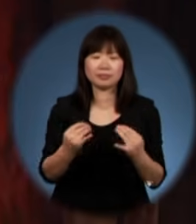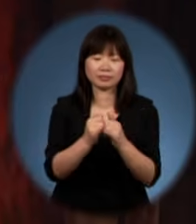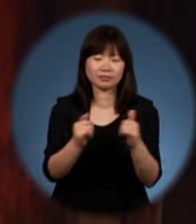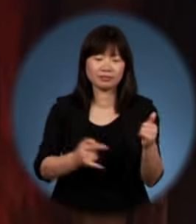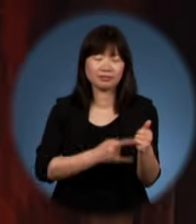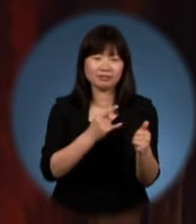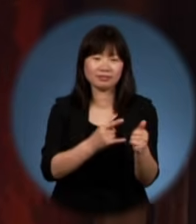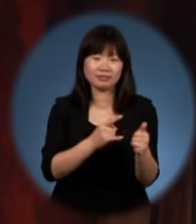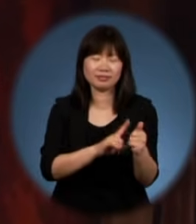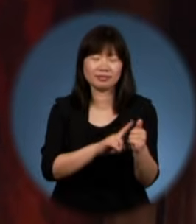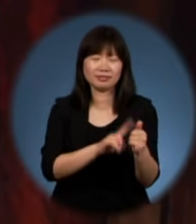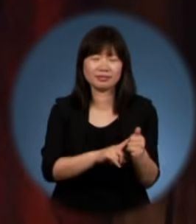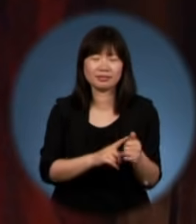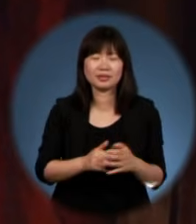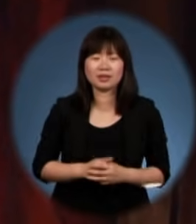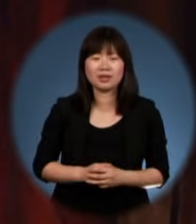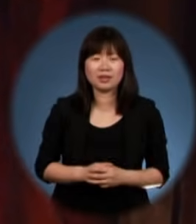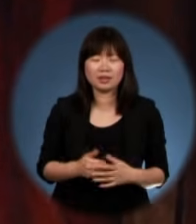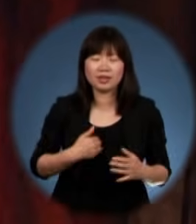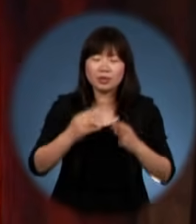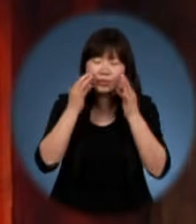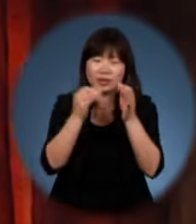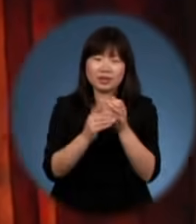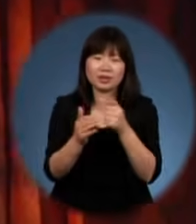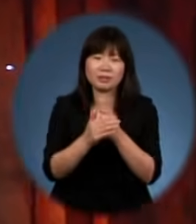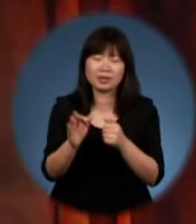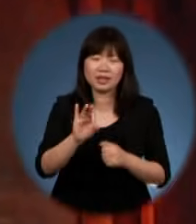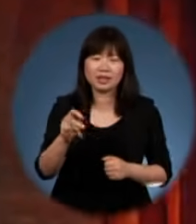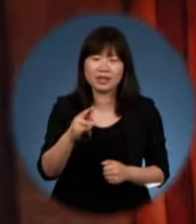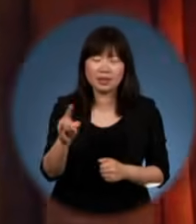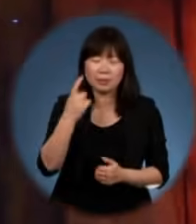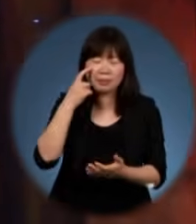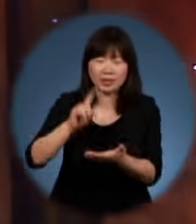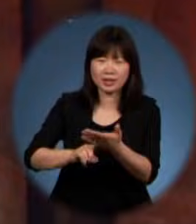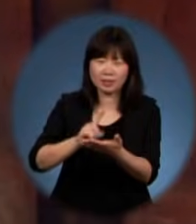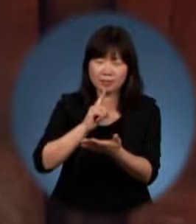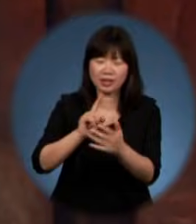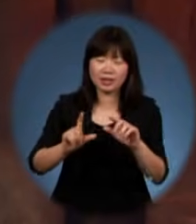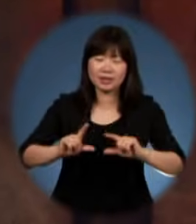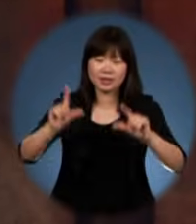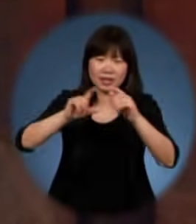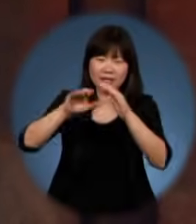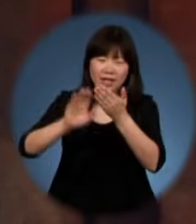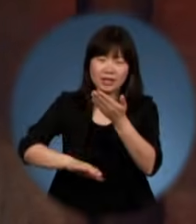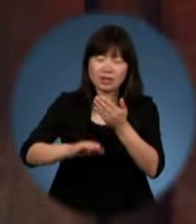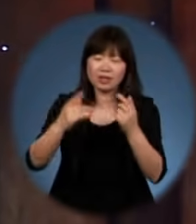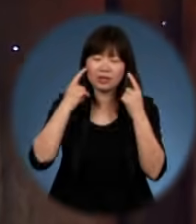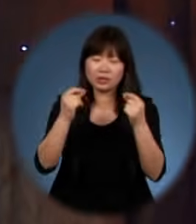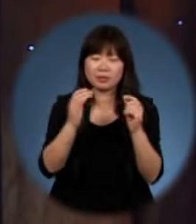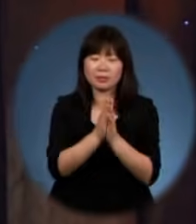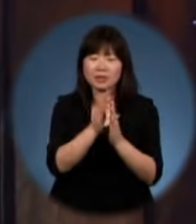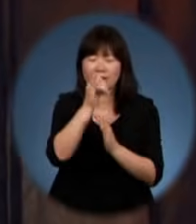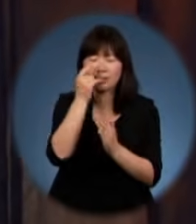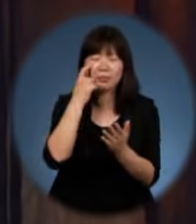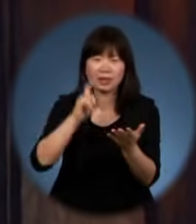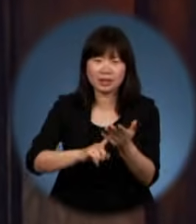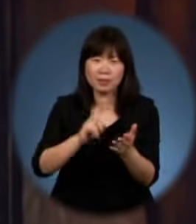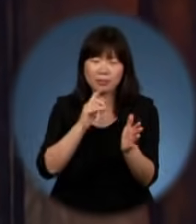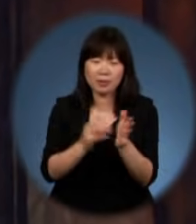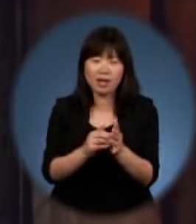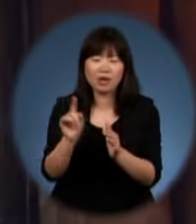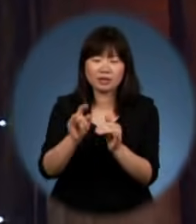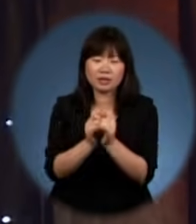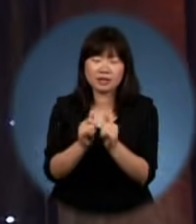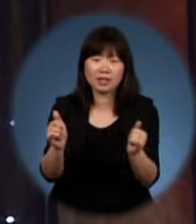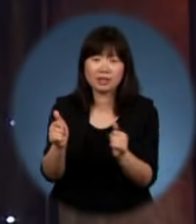사람들이 자기가 노력해서 이데아를 발견하게 됩니다 증시 태양 아래에서 여전히 빛나는 것을 발견합니다 그런데 어떤